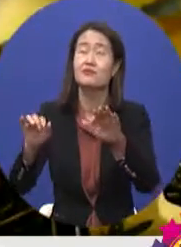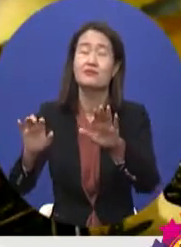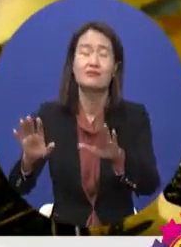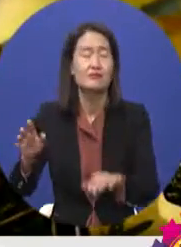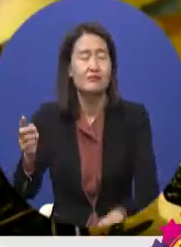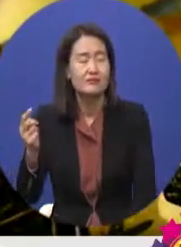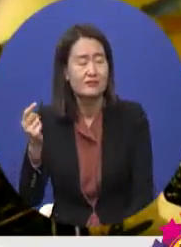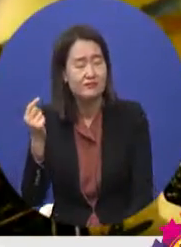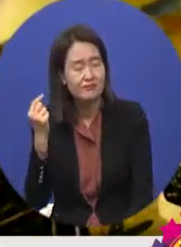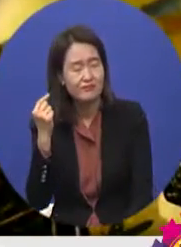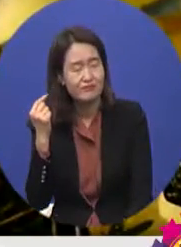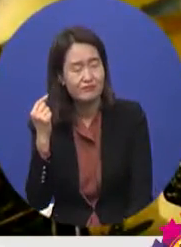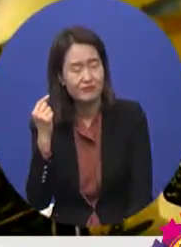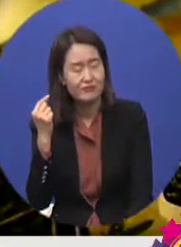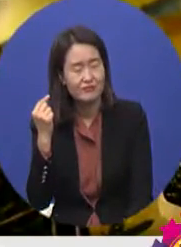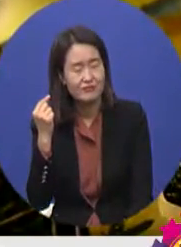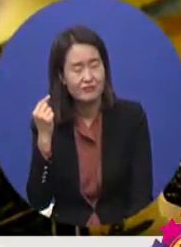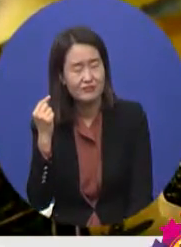잔새소리